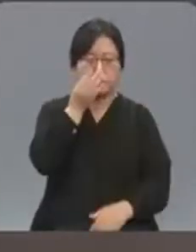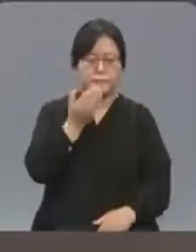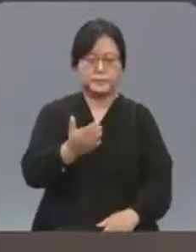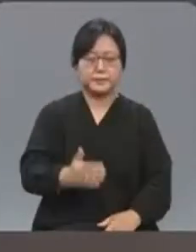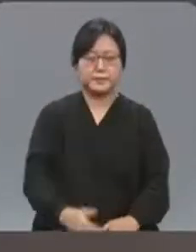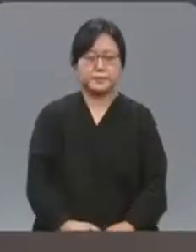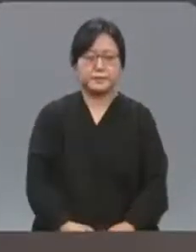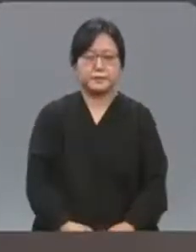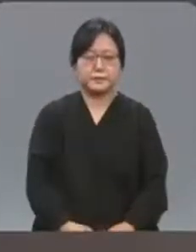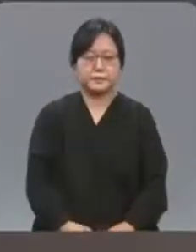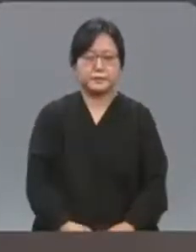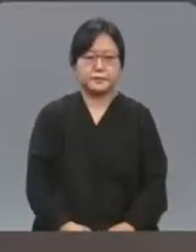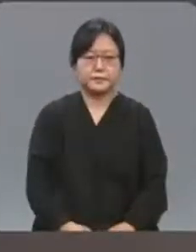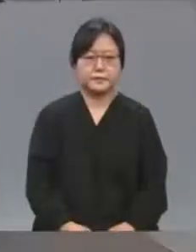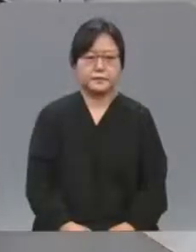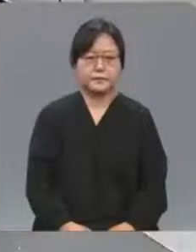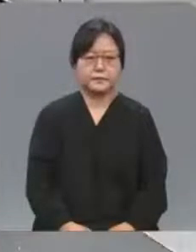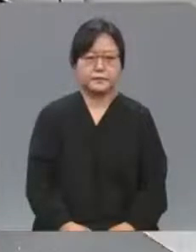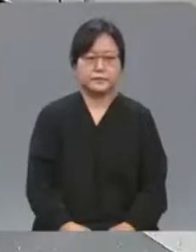보도합니다.